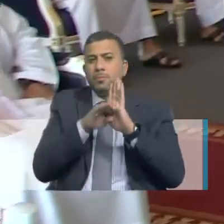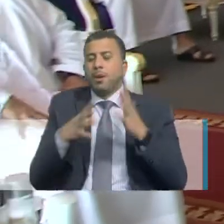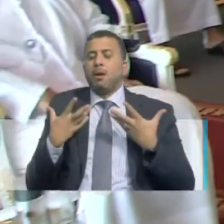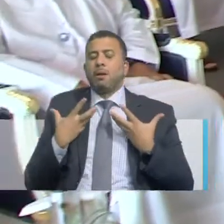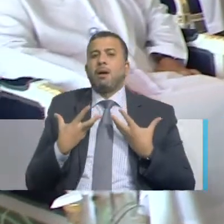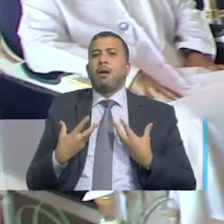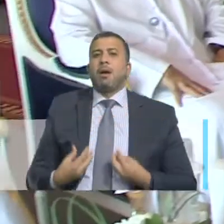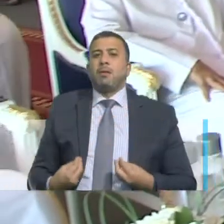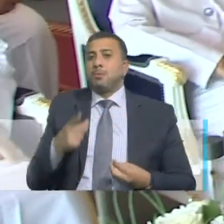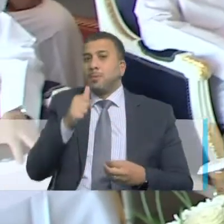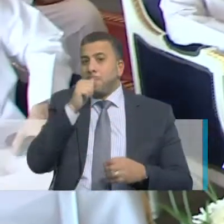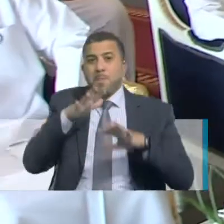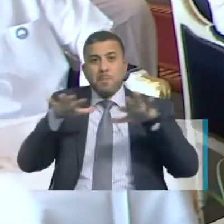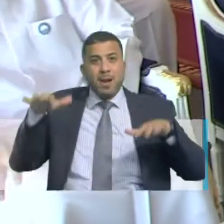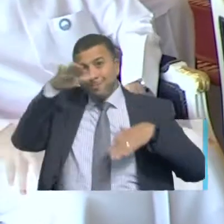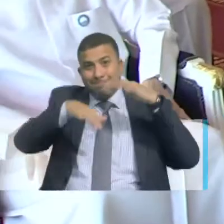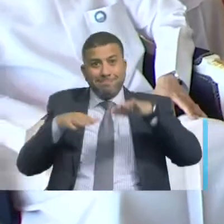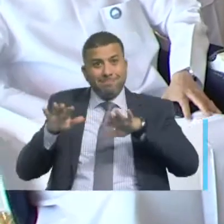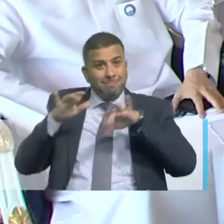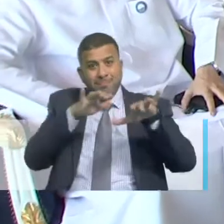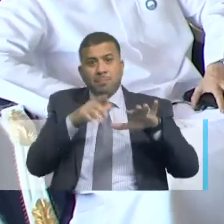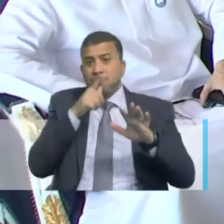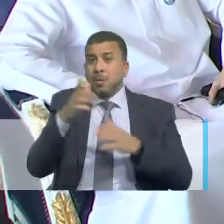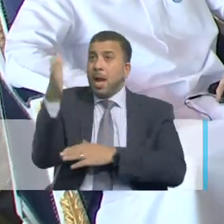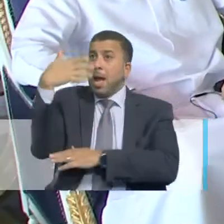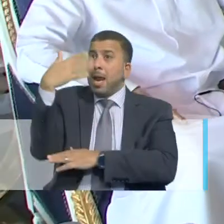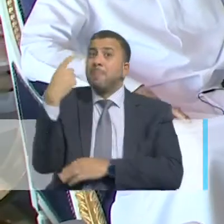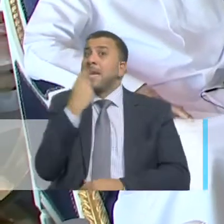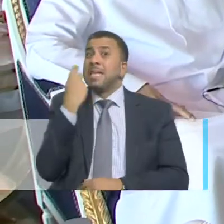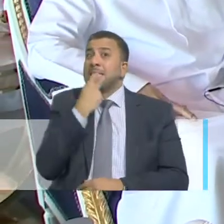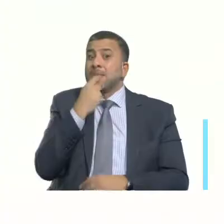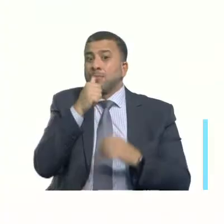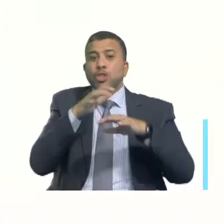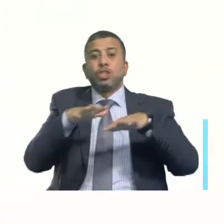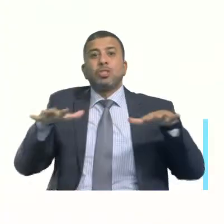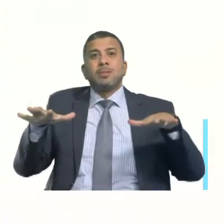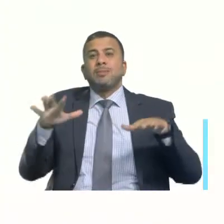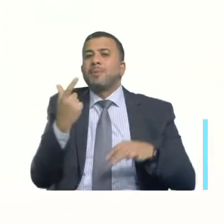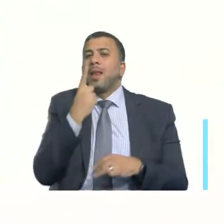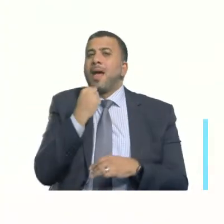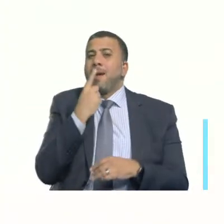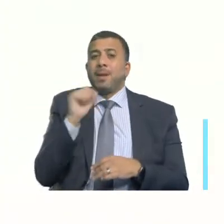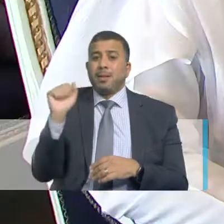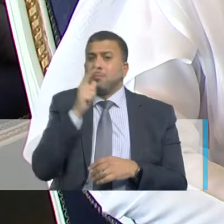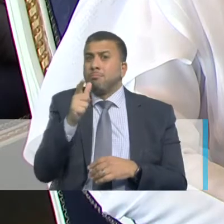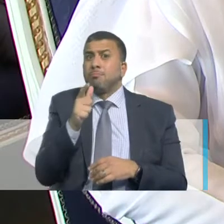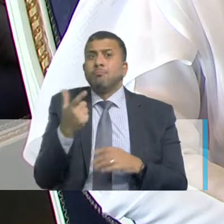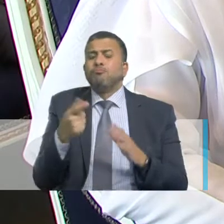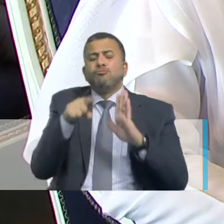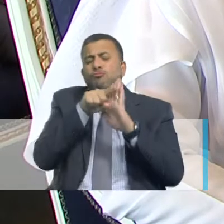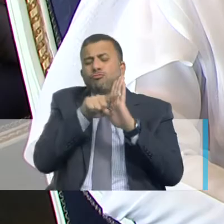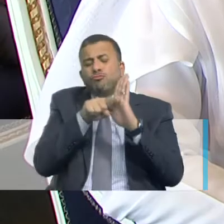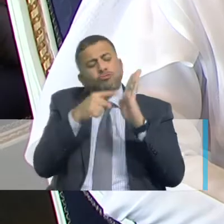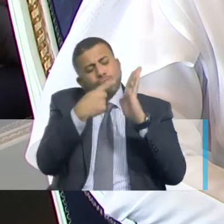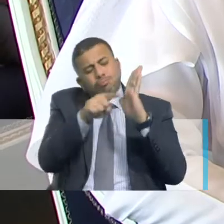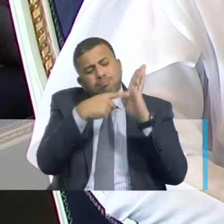الراحة لمرتادي الشاطئ، حصلت على علامة العلم الأزرق لشاطئ الحمرية، وذلك بعد مطابقتها